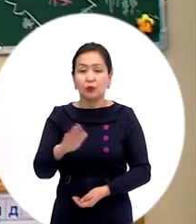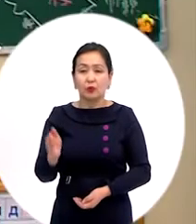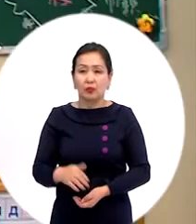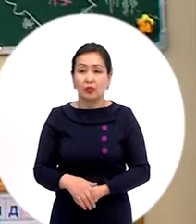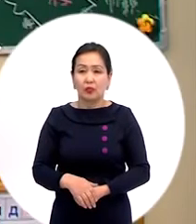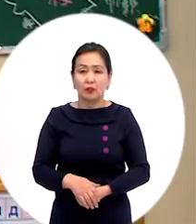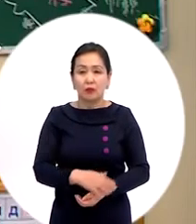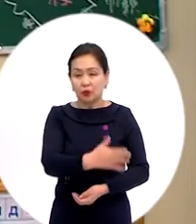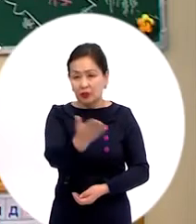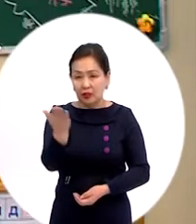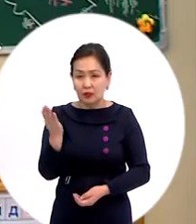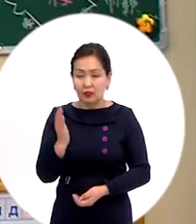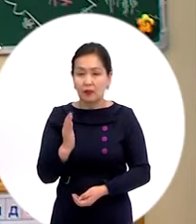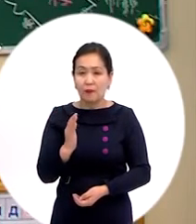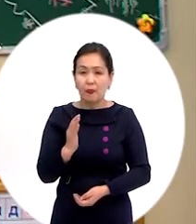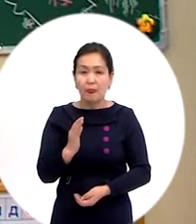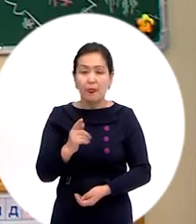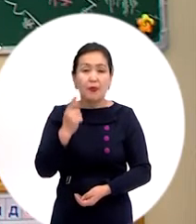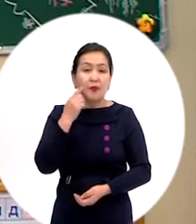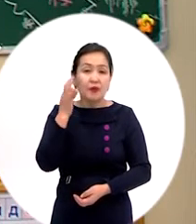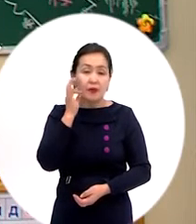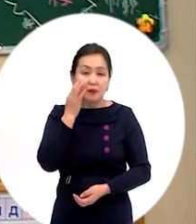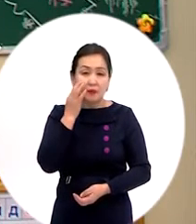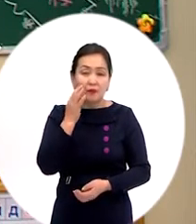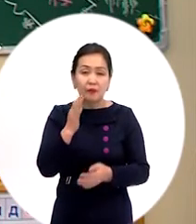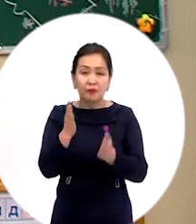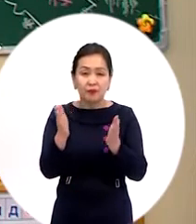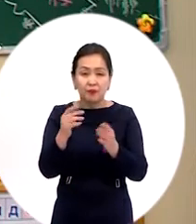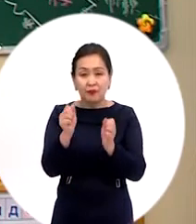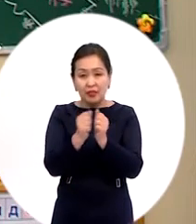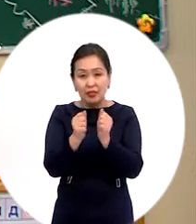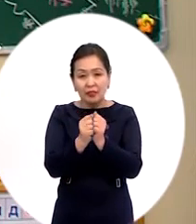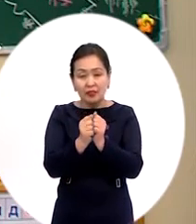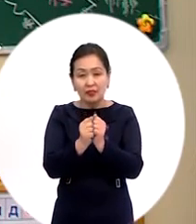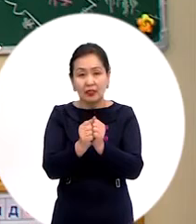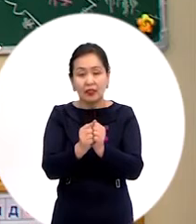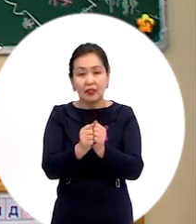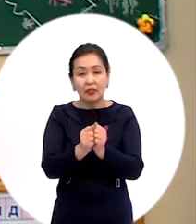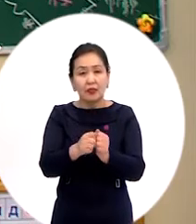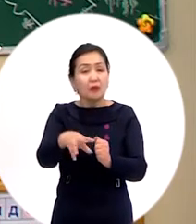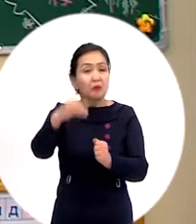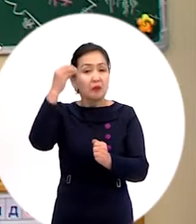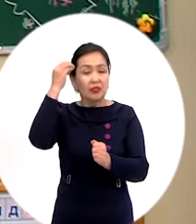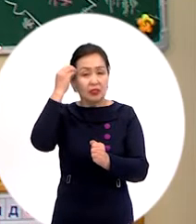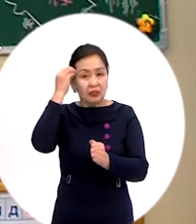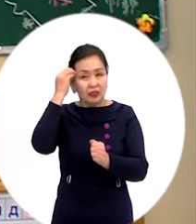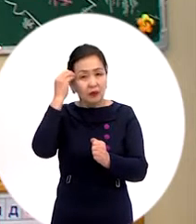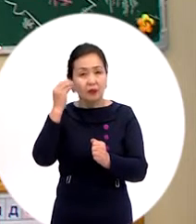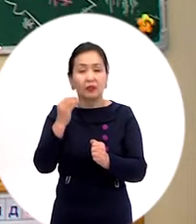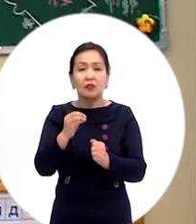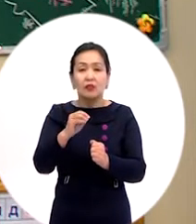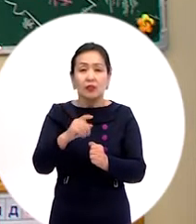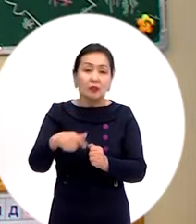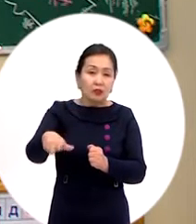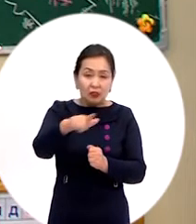хүүхдүүдээ, бүгдээрээ Эльсагийнхаа сэжлэх ёстой юу гэдэг гэрийн хаягийг цээжлэх ёстой юм бэ гэдгийг